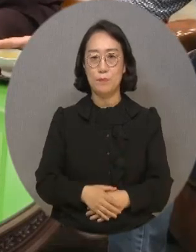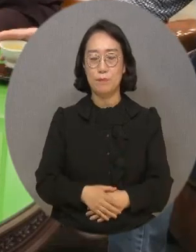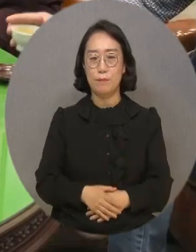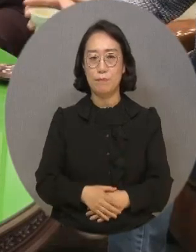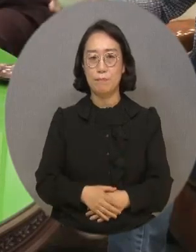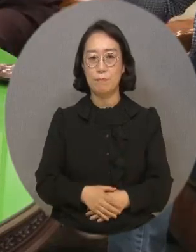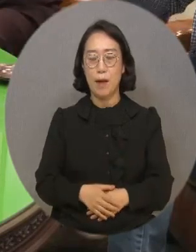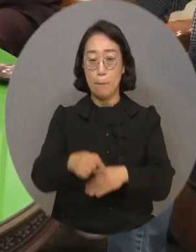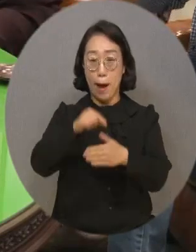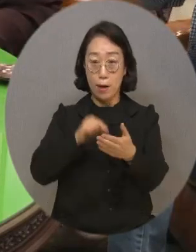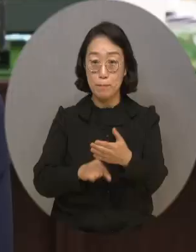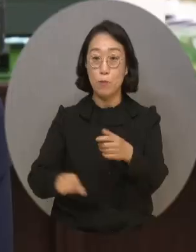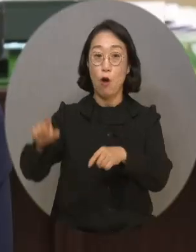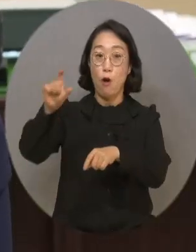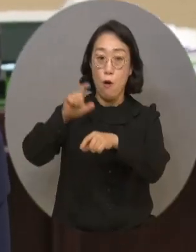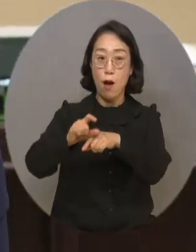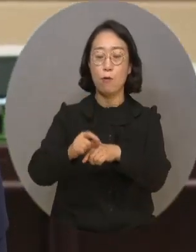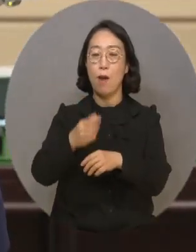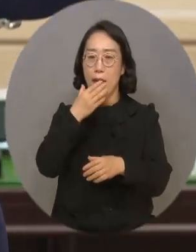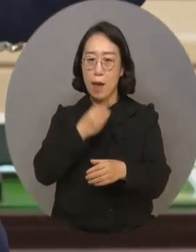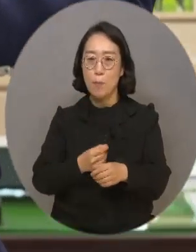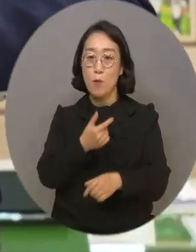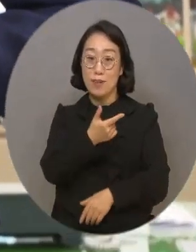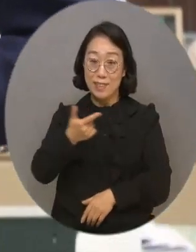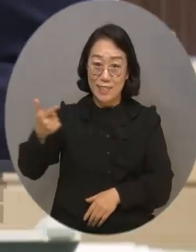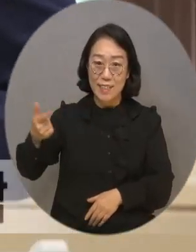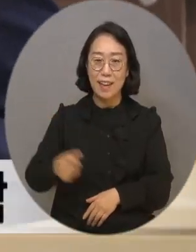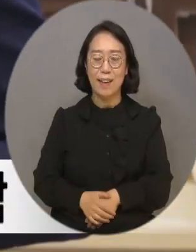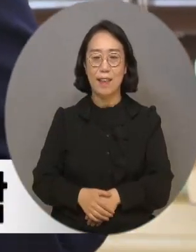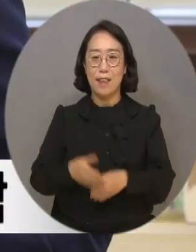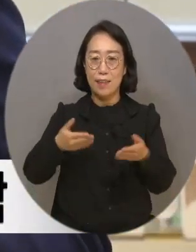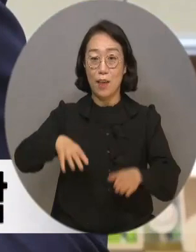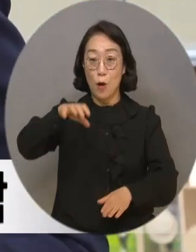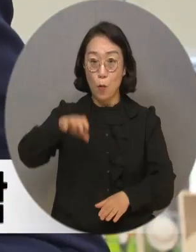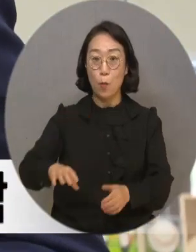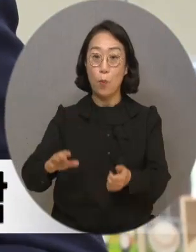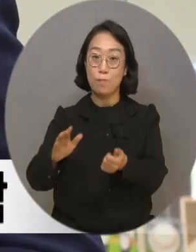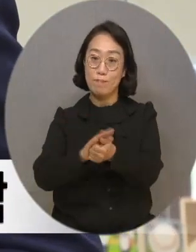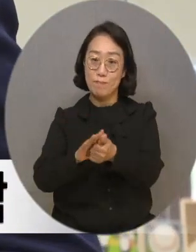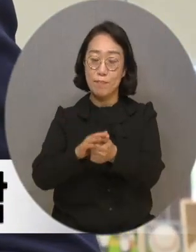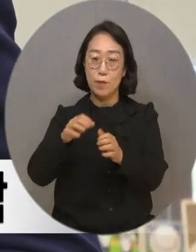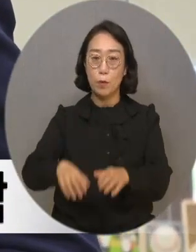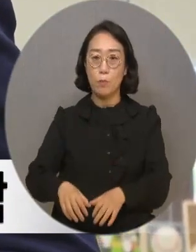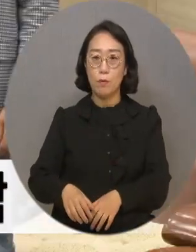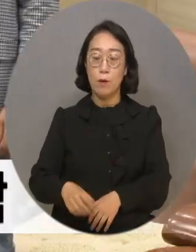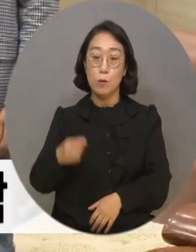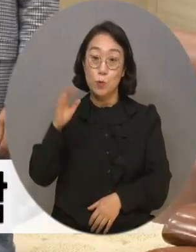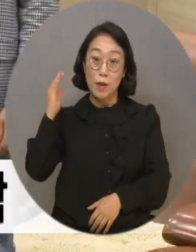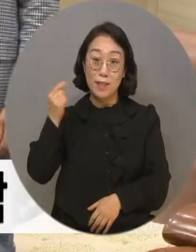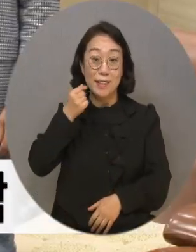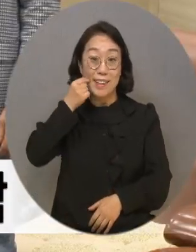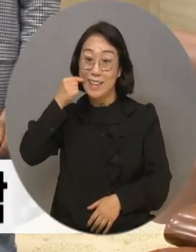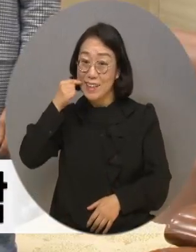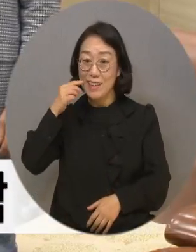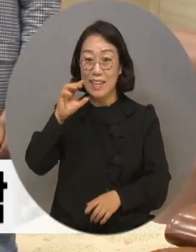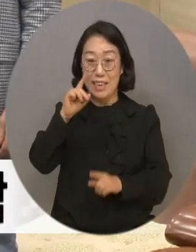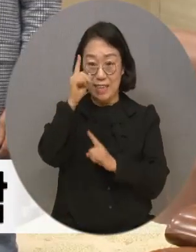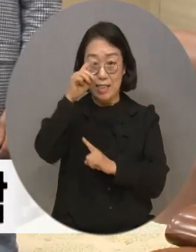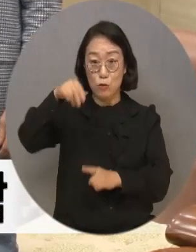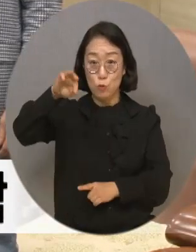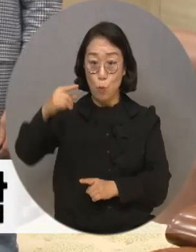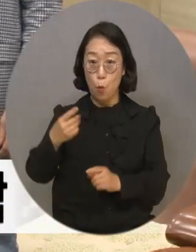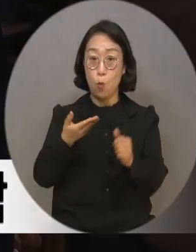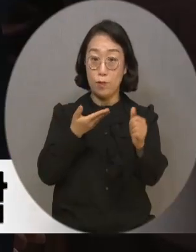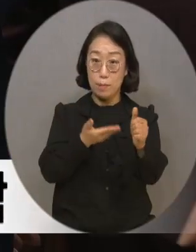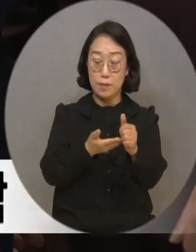마음은 더하고 행복을 나누는 고향사랑 기부제. 불타는 트롯맨에 출연하며 큰 인기를 얻고 있는 가수 이수호 군이